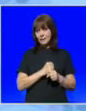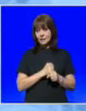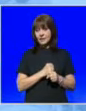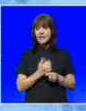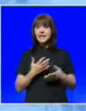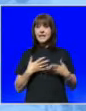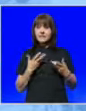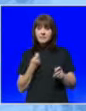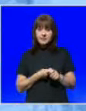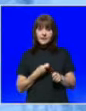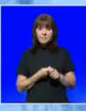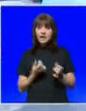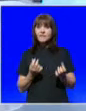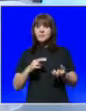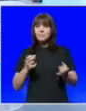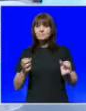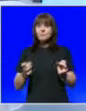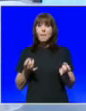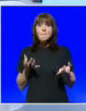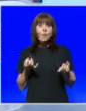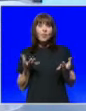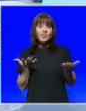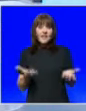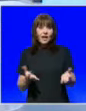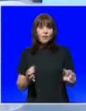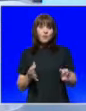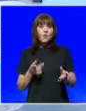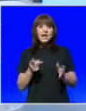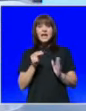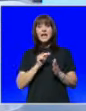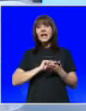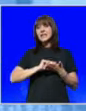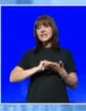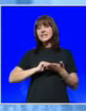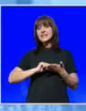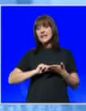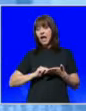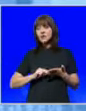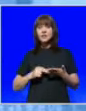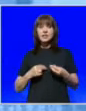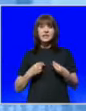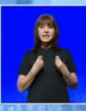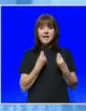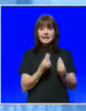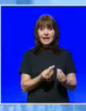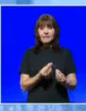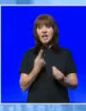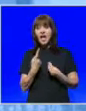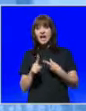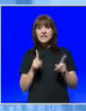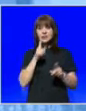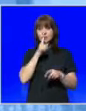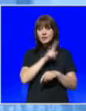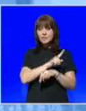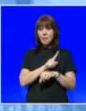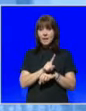да модернизираме нашето образование, за да може такива задачи да се задават в различни моменти на учебната дейност. Да речем,